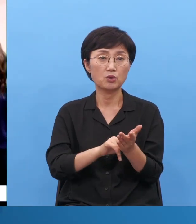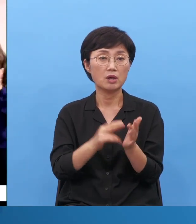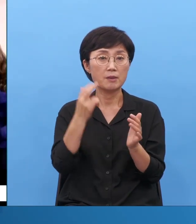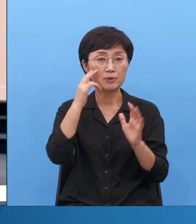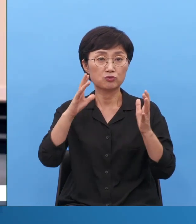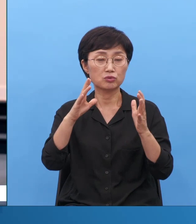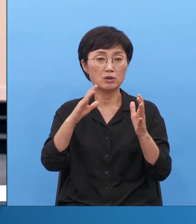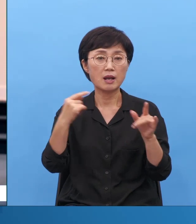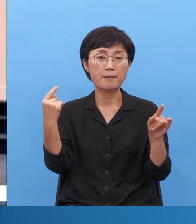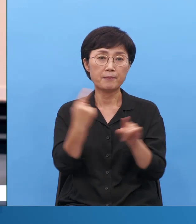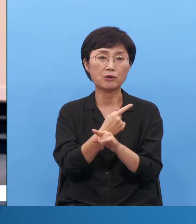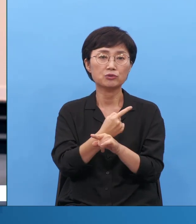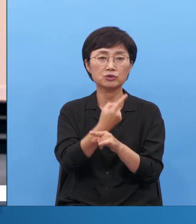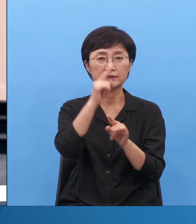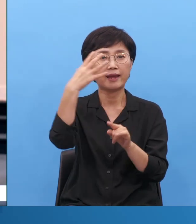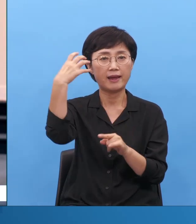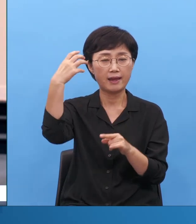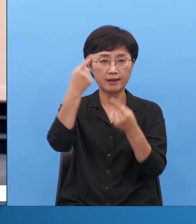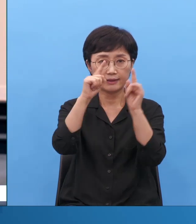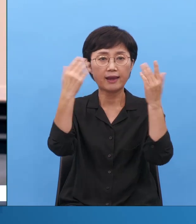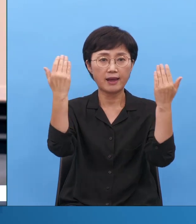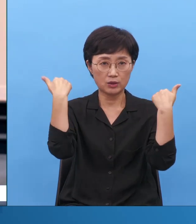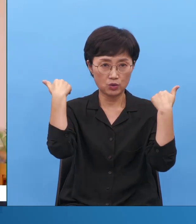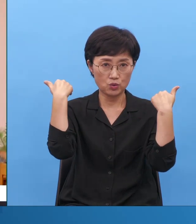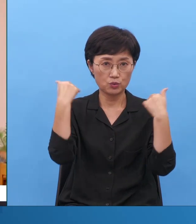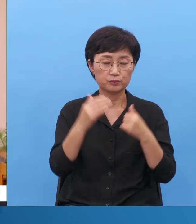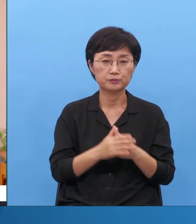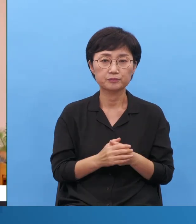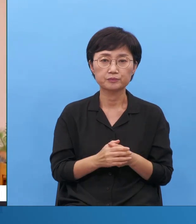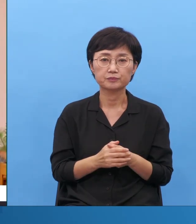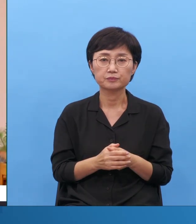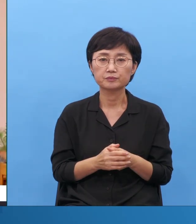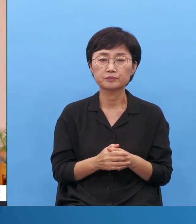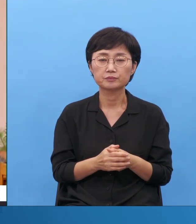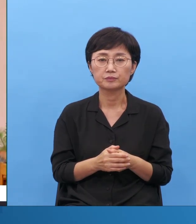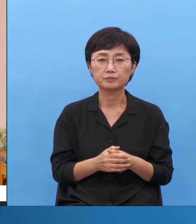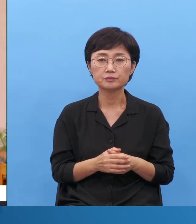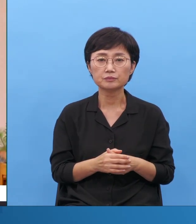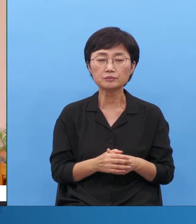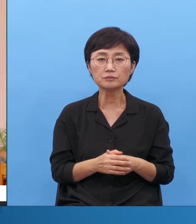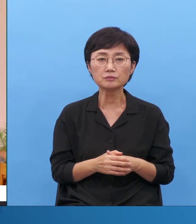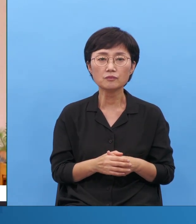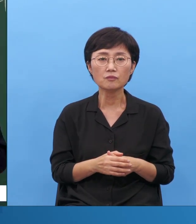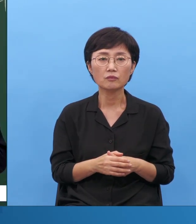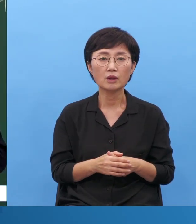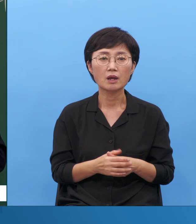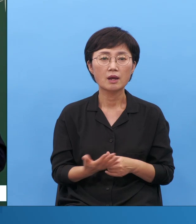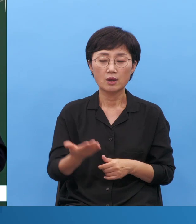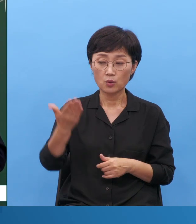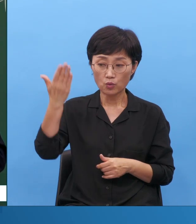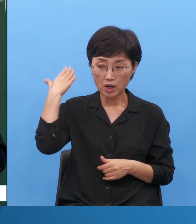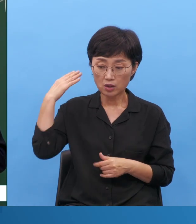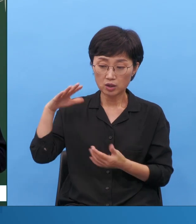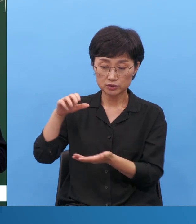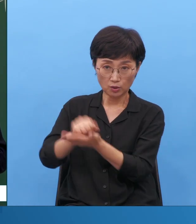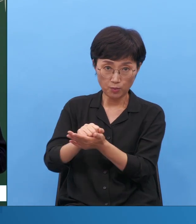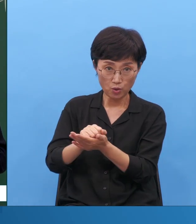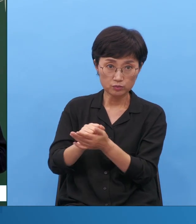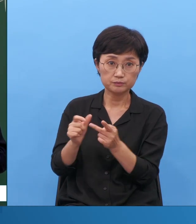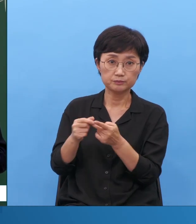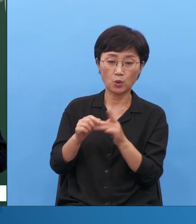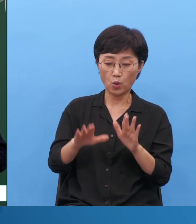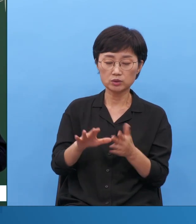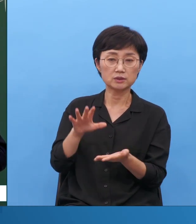랩넌트, 미국을 바꿀 수 있는가란 주제로 열린 이번 수련회에서 류광수 목사는 과거를 정복하라,